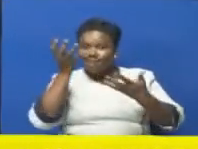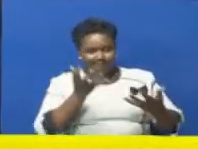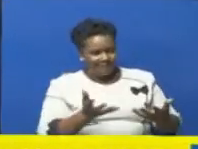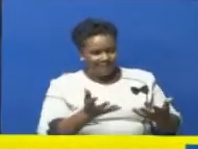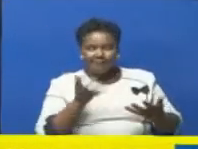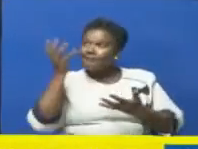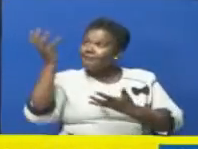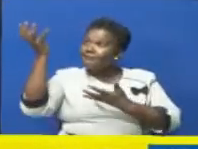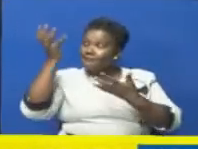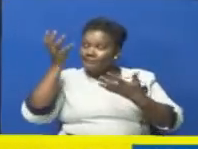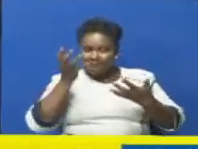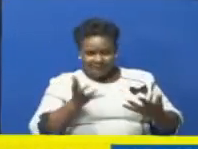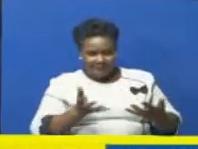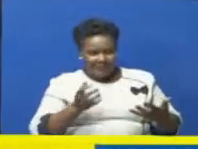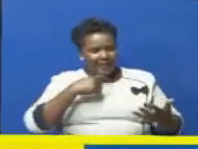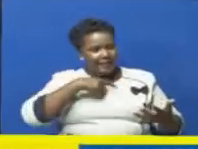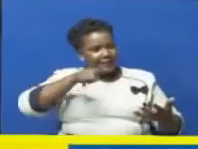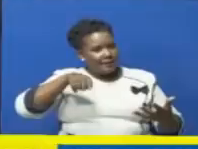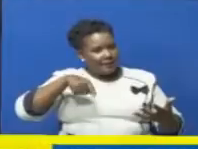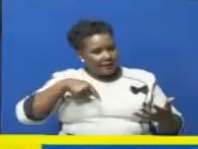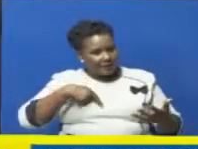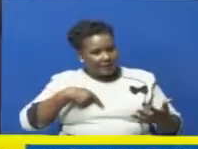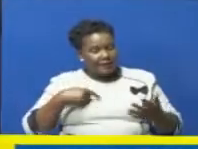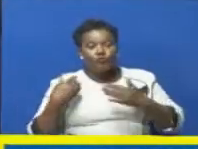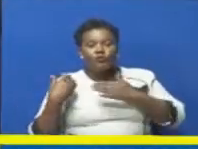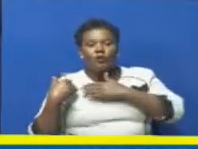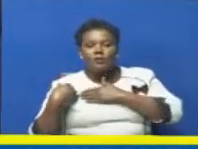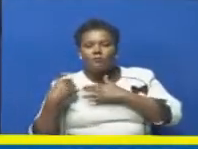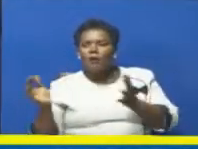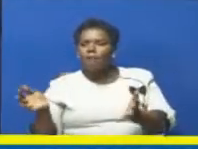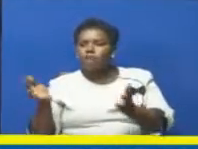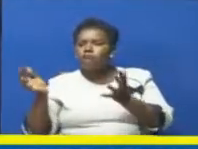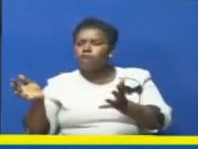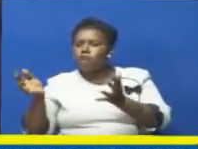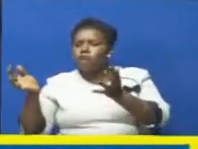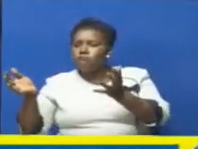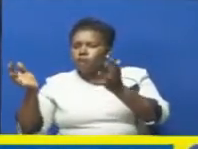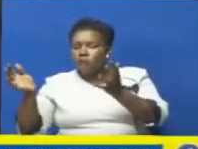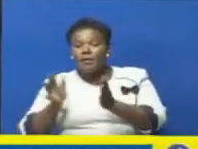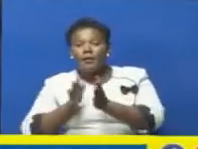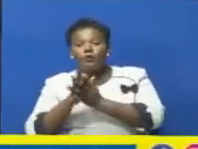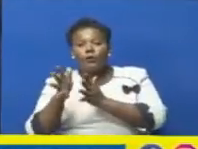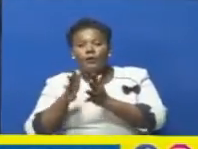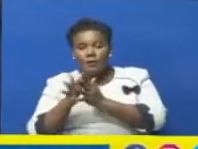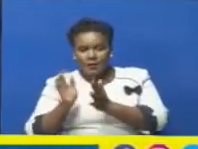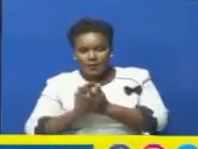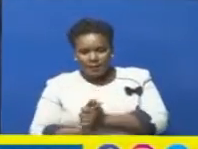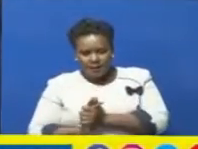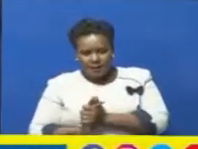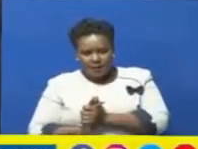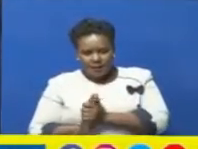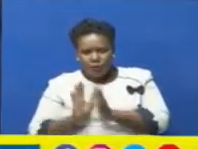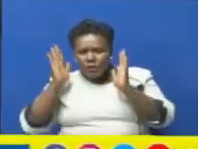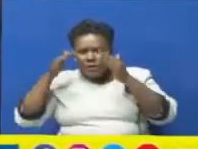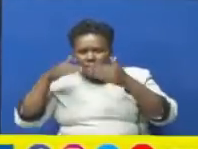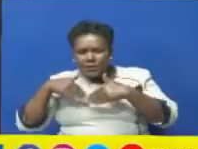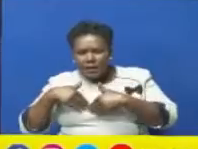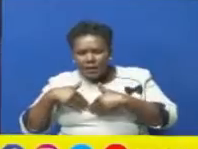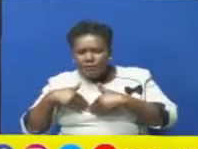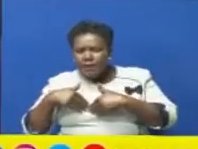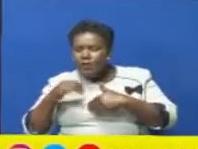zote tunatoa mwongozo kwamba Uislamu unasemaje juu ya swala hili ambalo watu wamekuwa wakiliogopa la chanjo. Uislamu